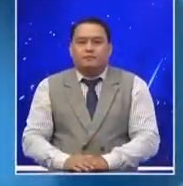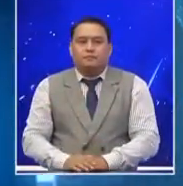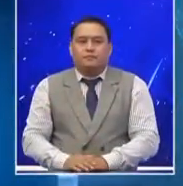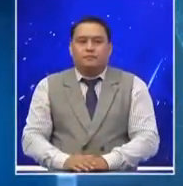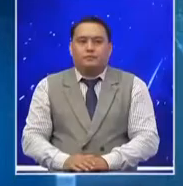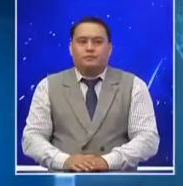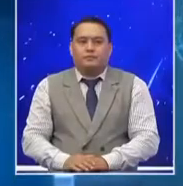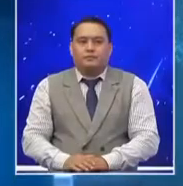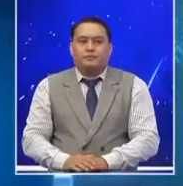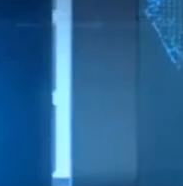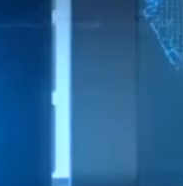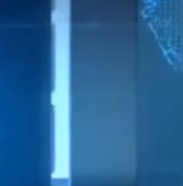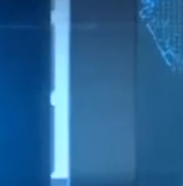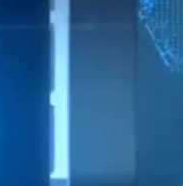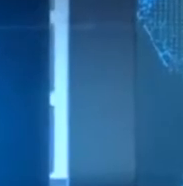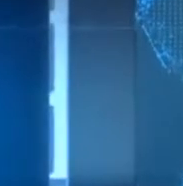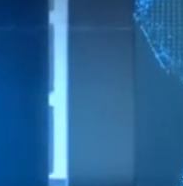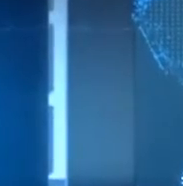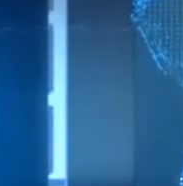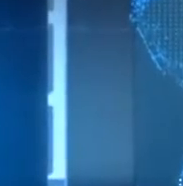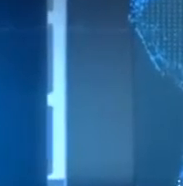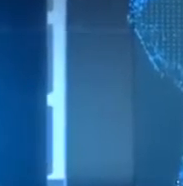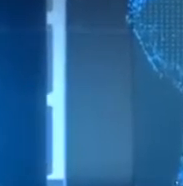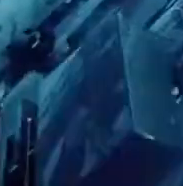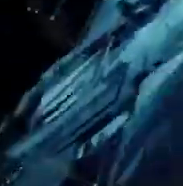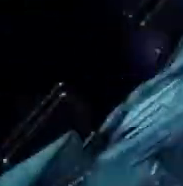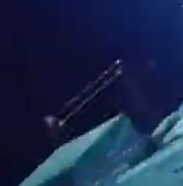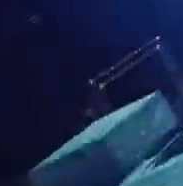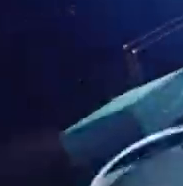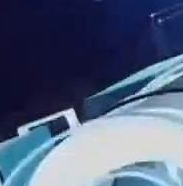Амангельдинов, Асет Дусинбек, Степан Мерешко, телекомпания ЖТСУ.